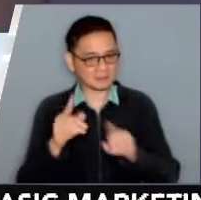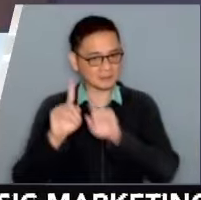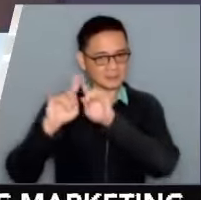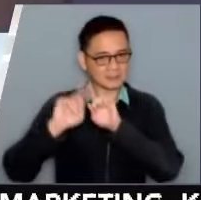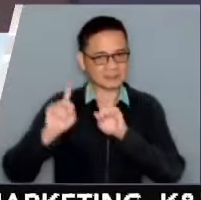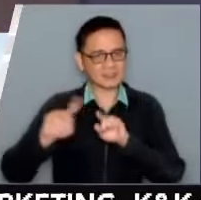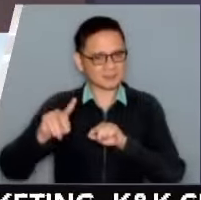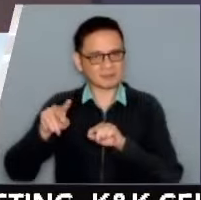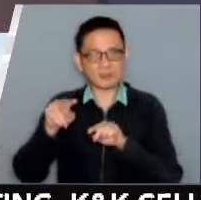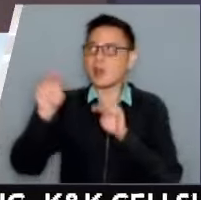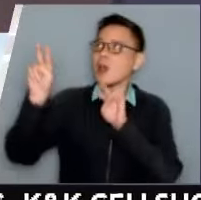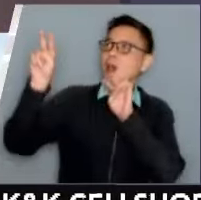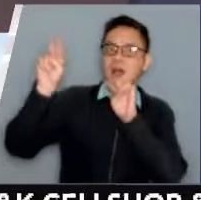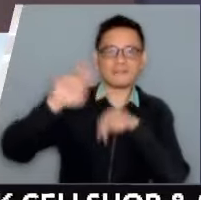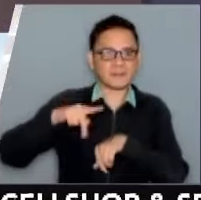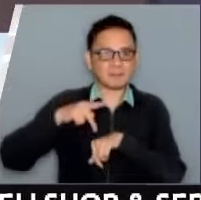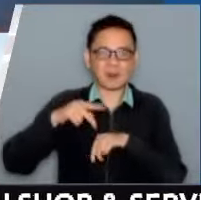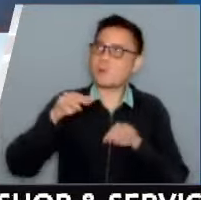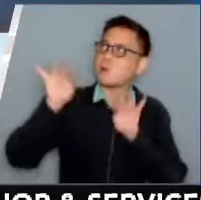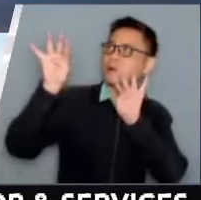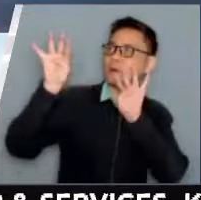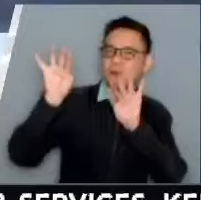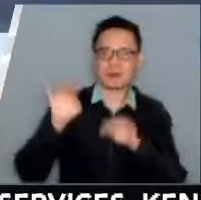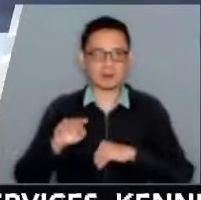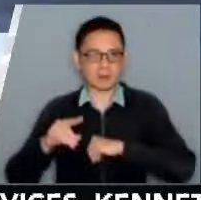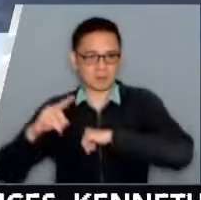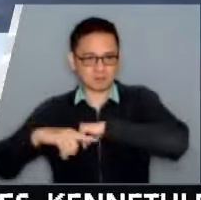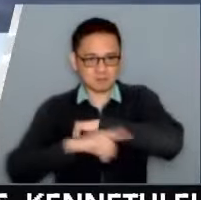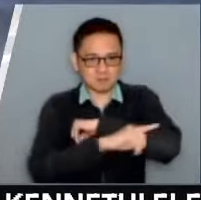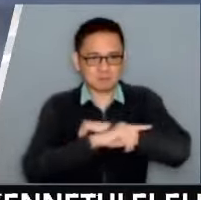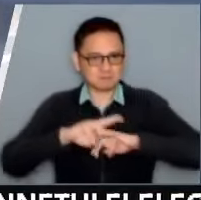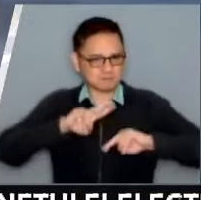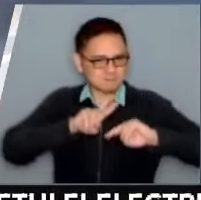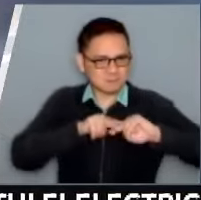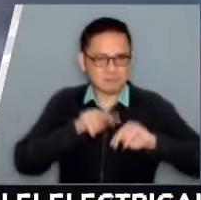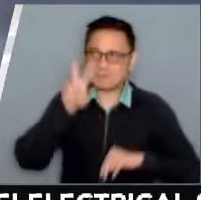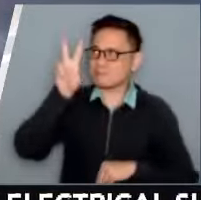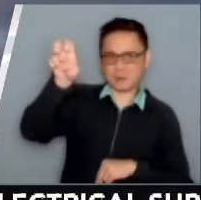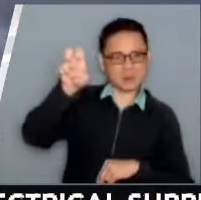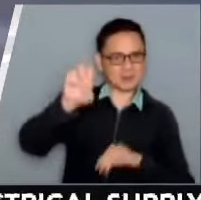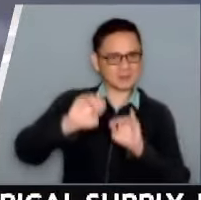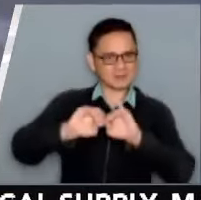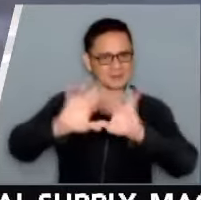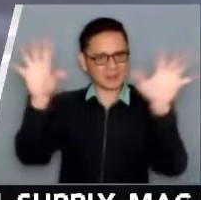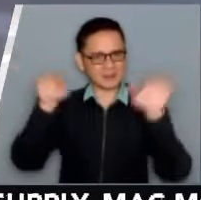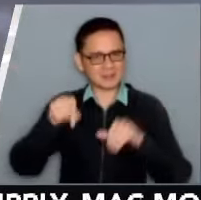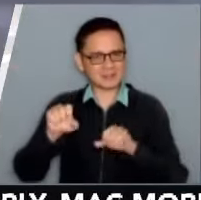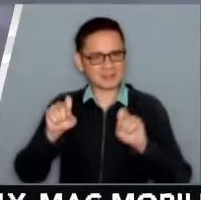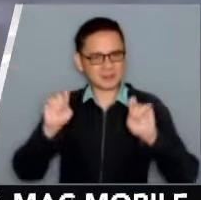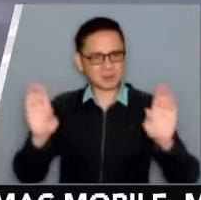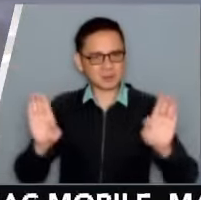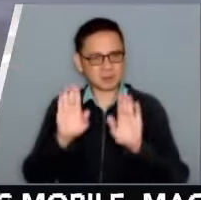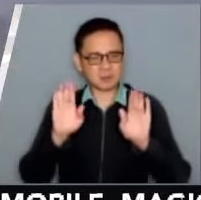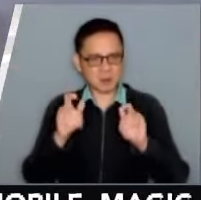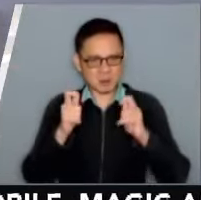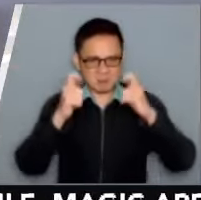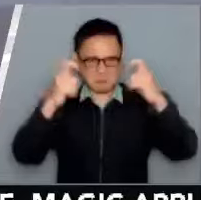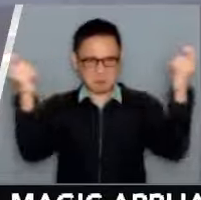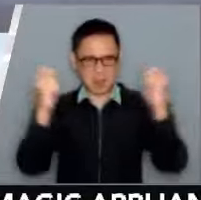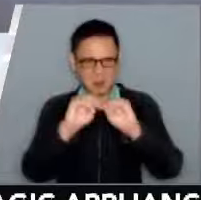sa kalangitan ng Dagupan, Pangasinan nitong nakaraang weekend. Kita ang tila bola ng apoy at matingkad na kulay dilaw ng nasabing